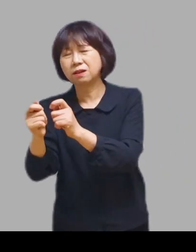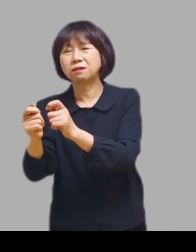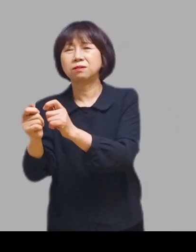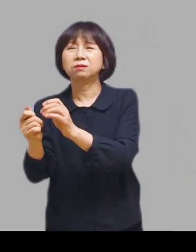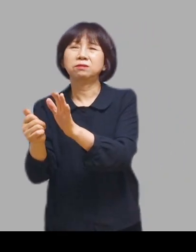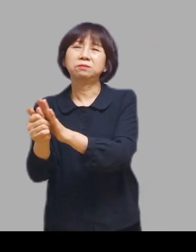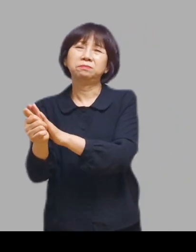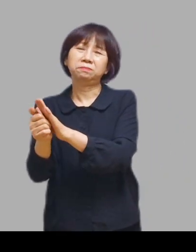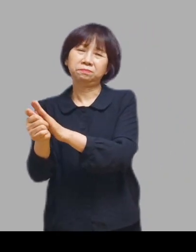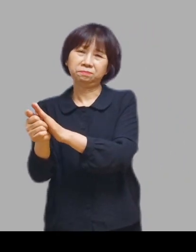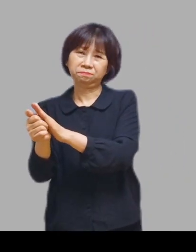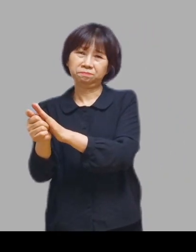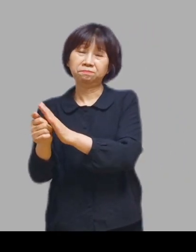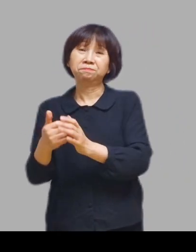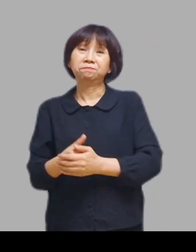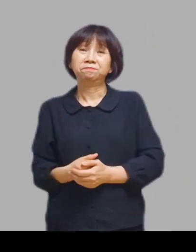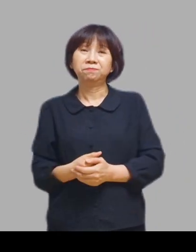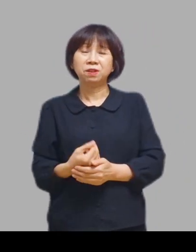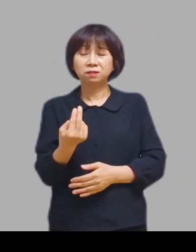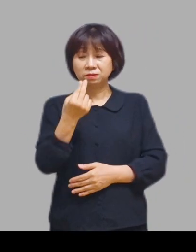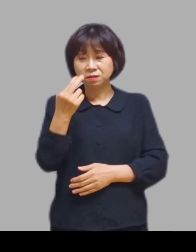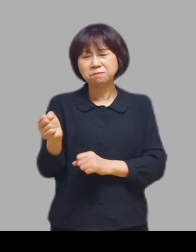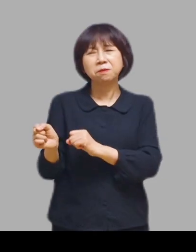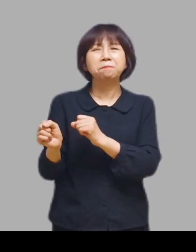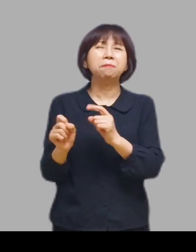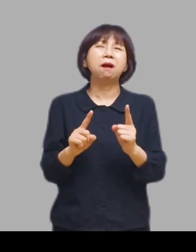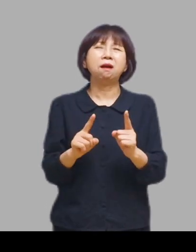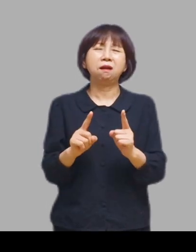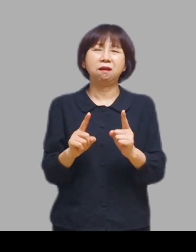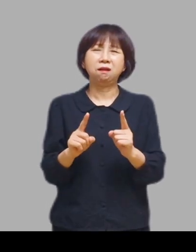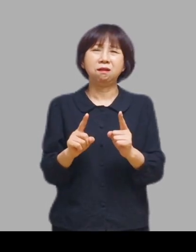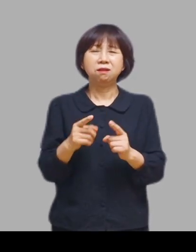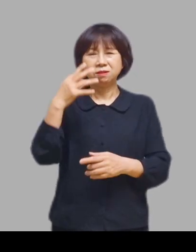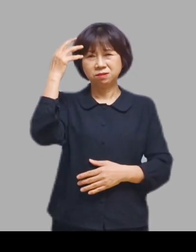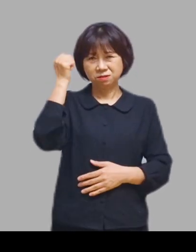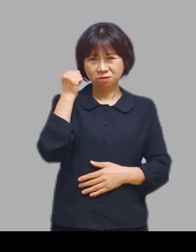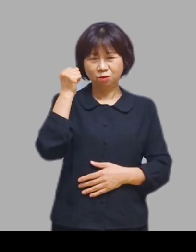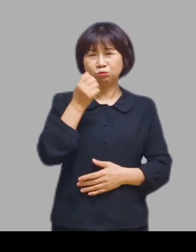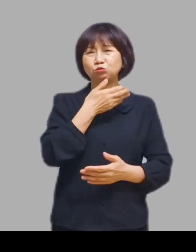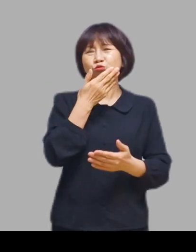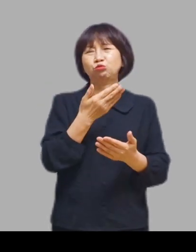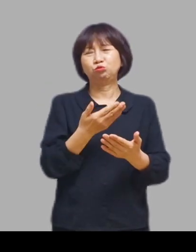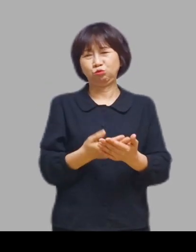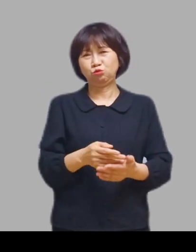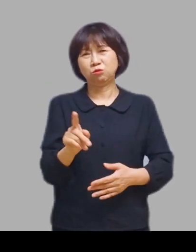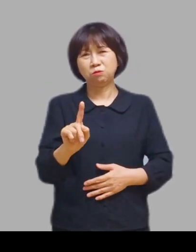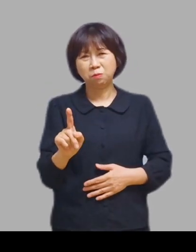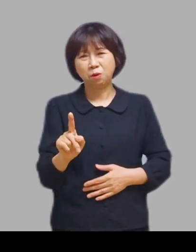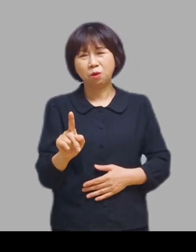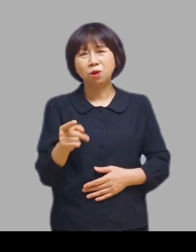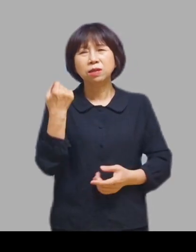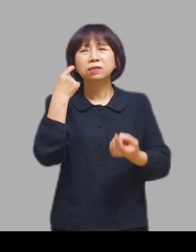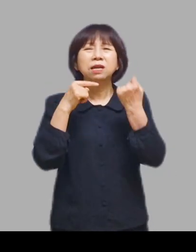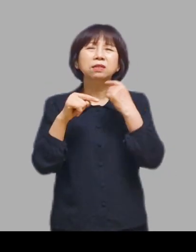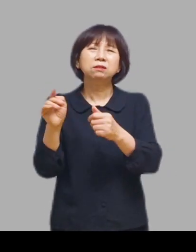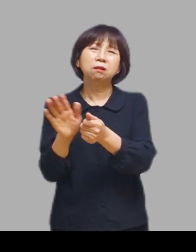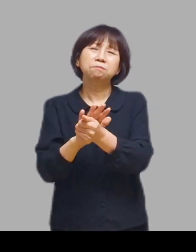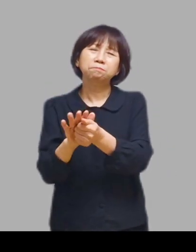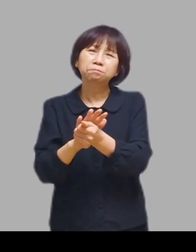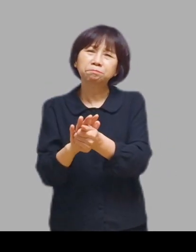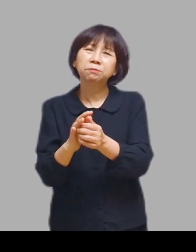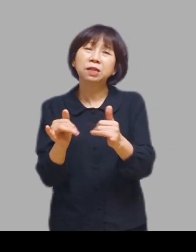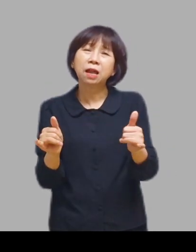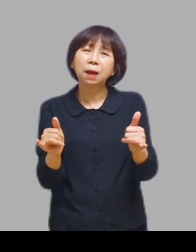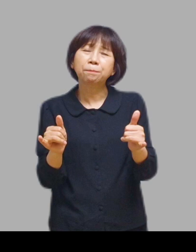그 다가간 발걸음이 한 사람의 생명을 살리는 거지요. 여러분, 우리가 기억해야 할 중요한 사실이 있습니다. 상처를 만져주는